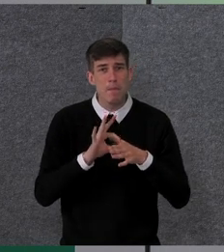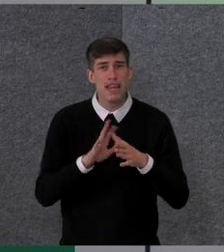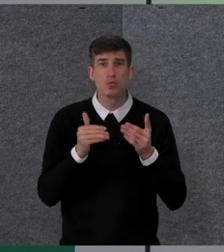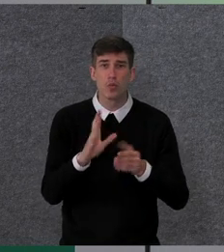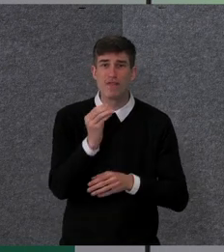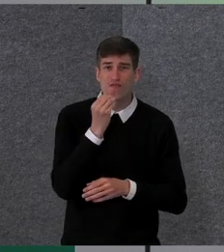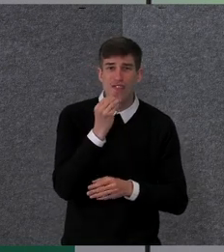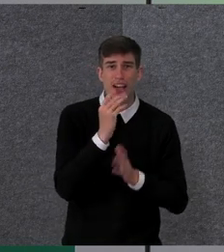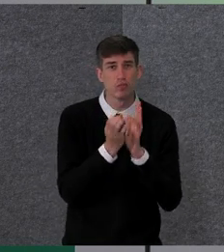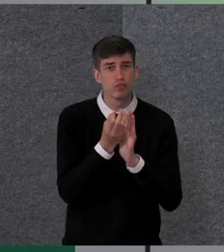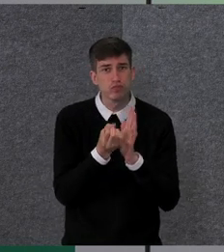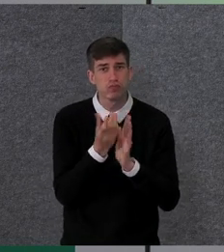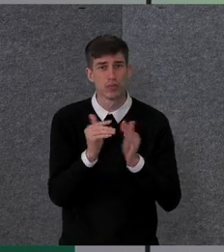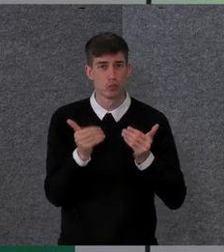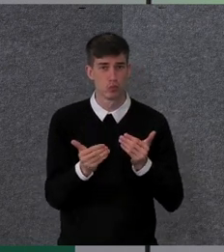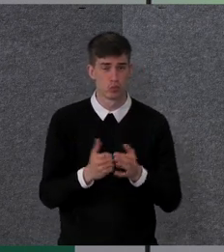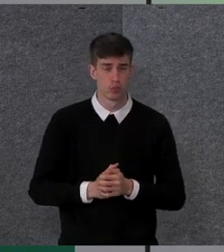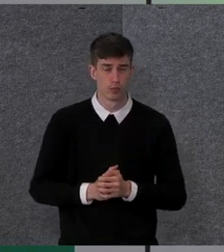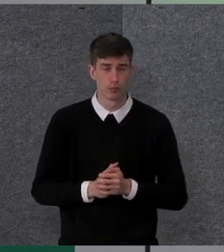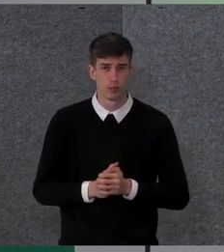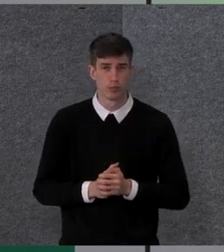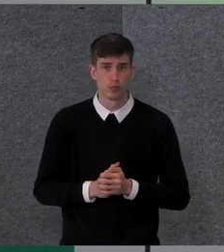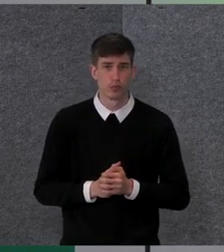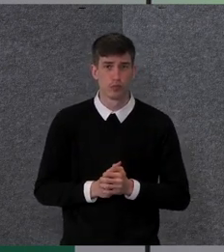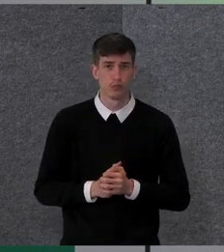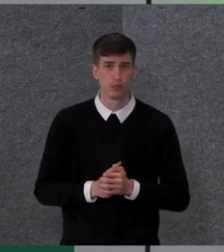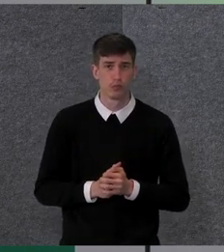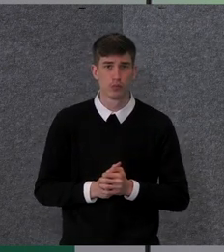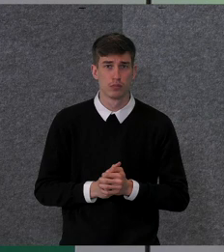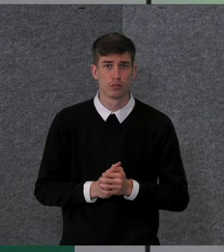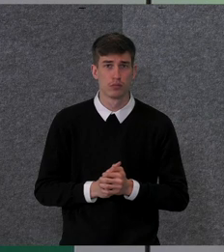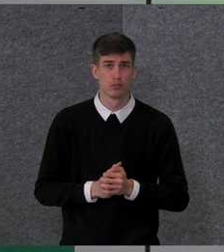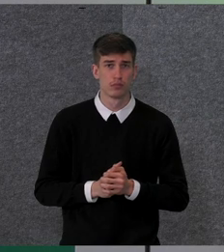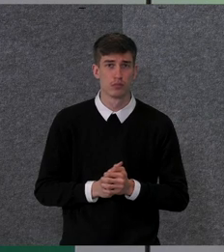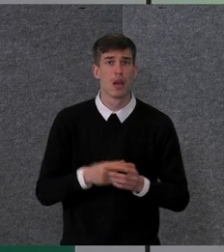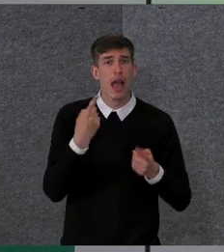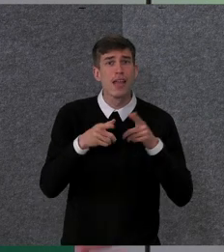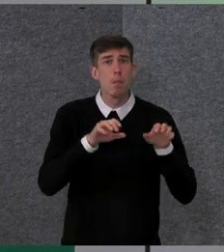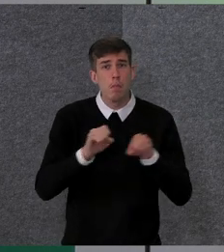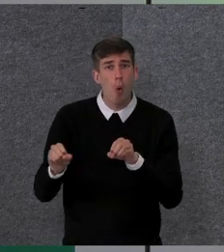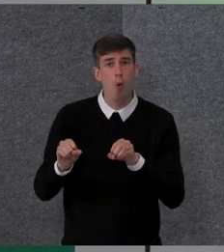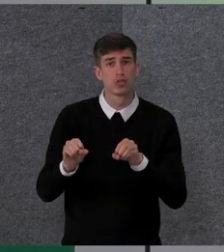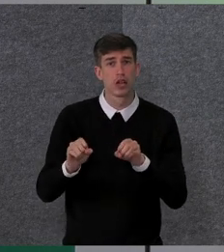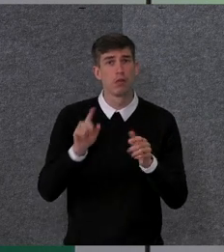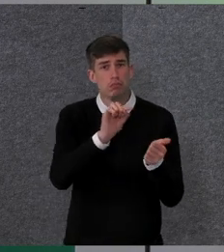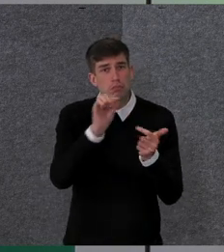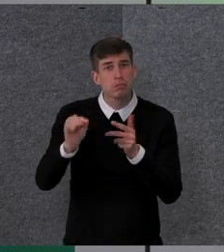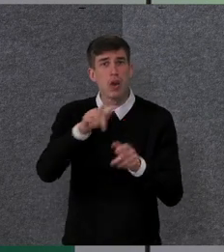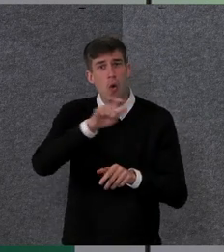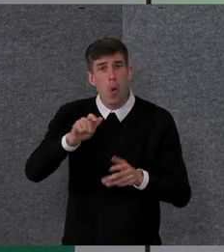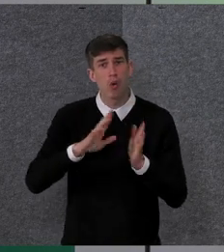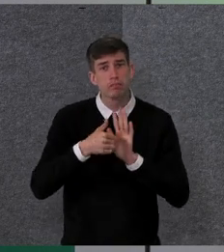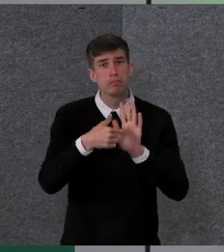synthetisch erzeugtes Fleisch, ist eine Alternative, um dem Menschen halt einen Wechsel